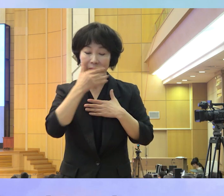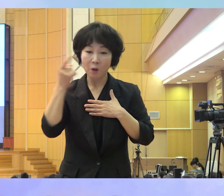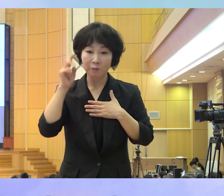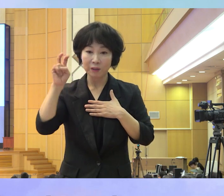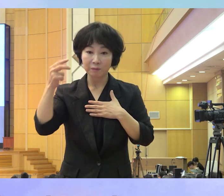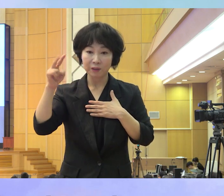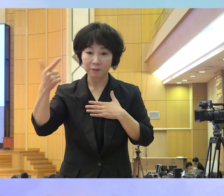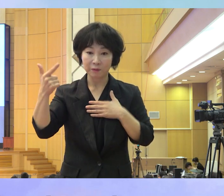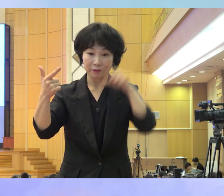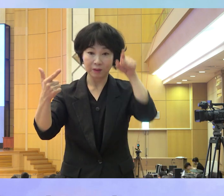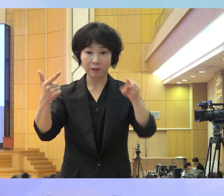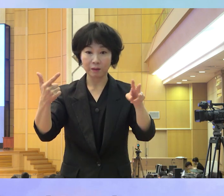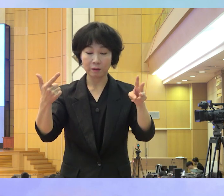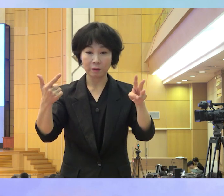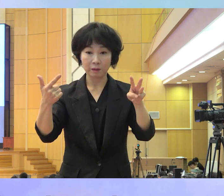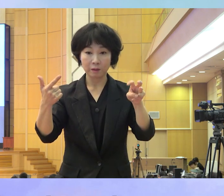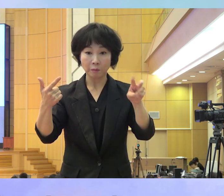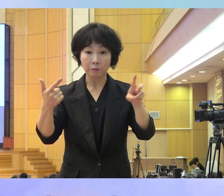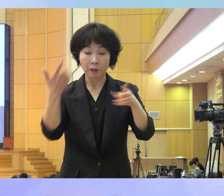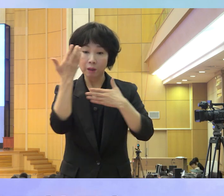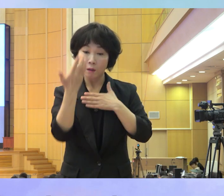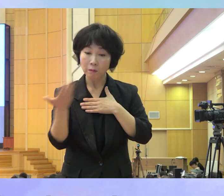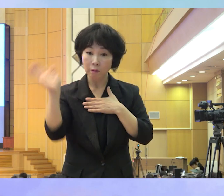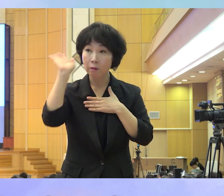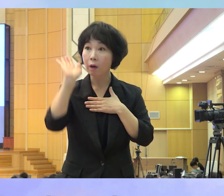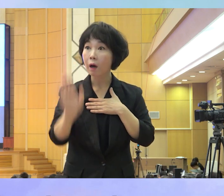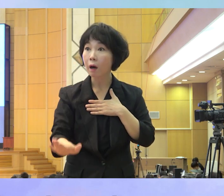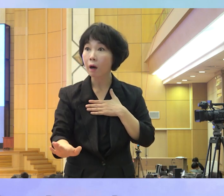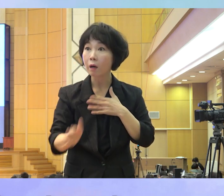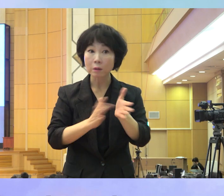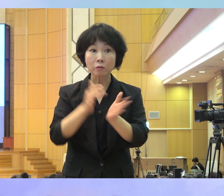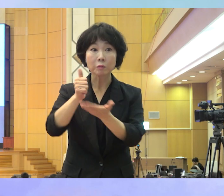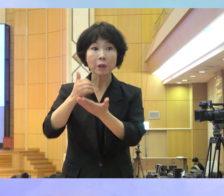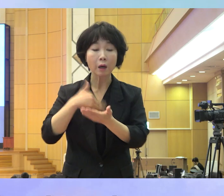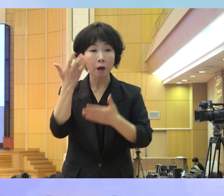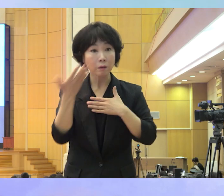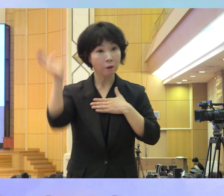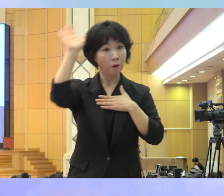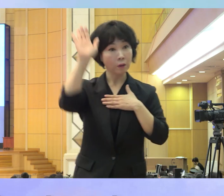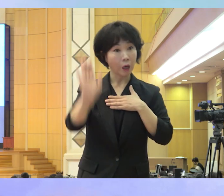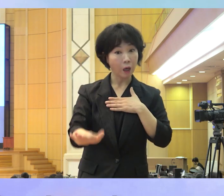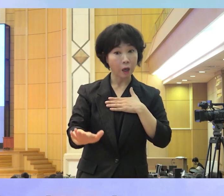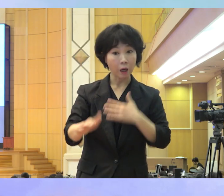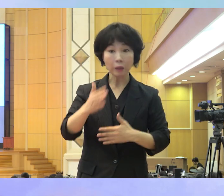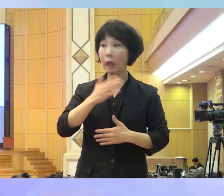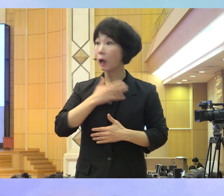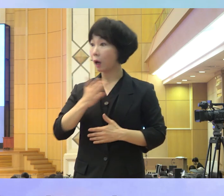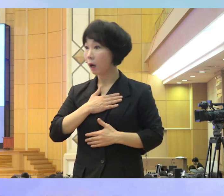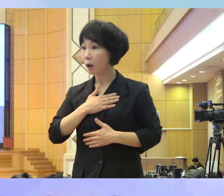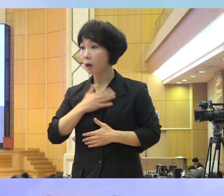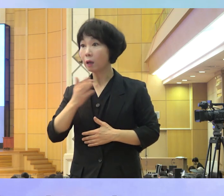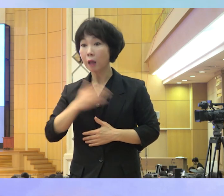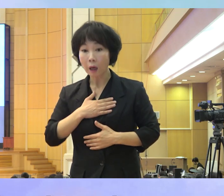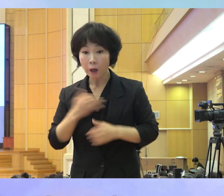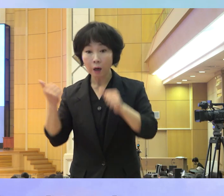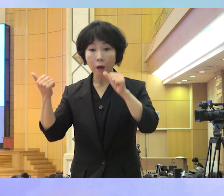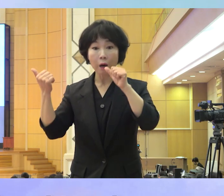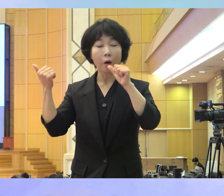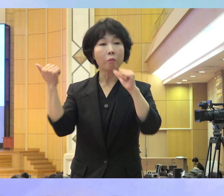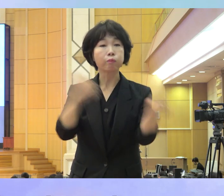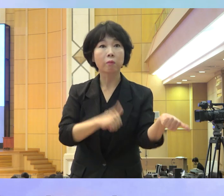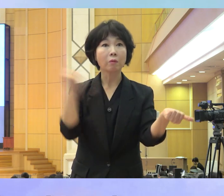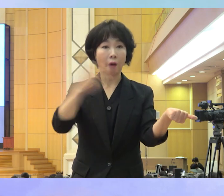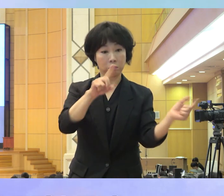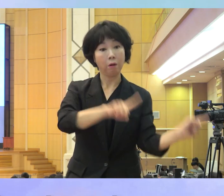그러나 내가 살아난 후에 갈릴리에서 말씀을 증거할 때 내가 죽었다가 3일 만에